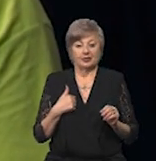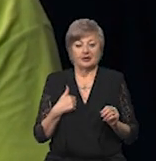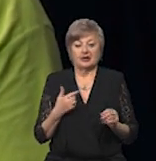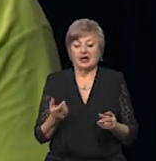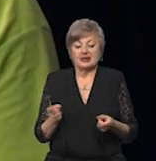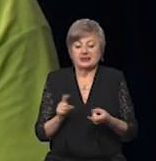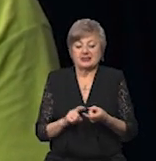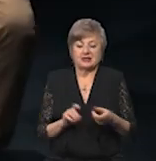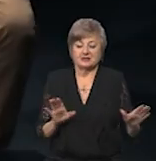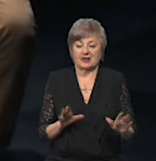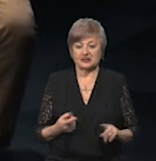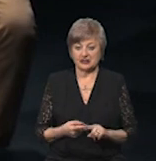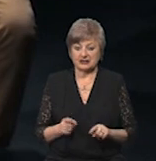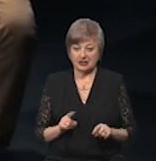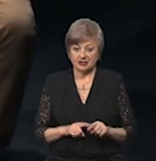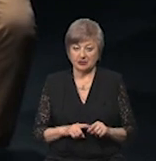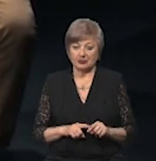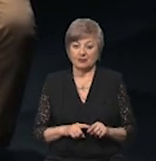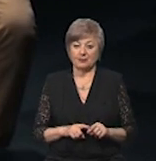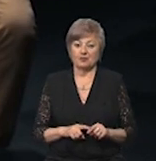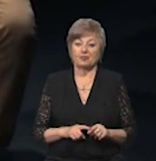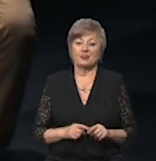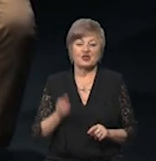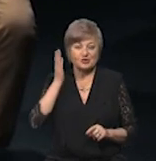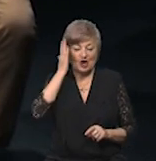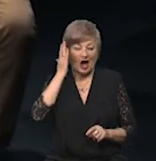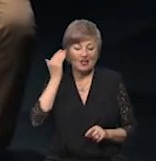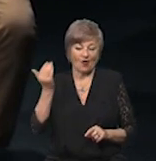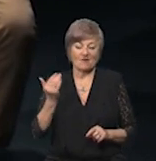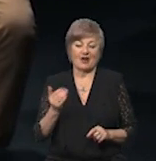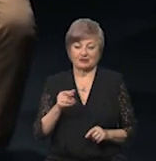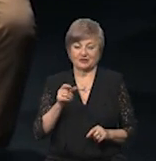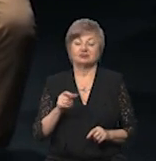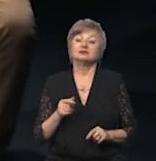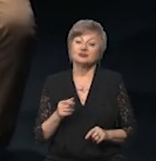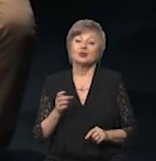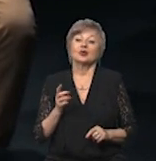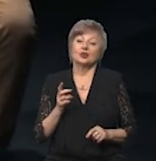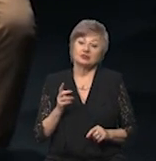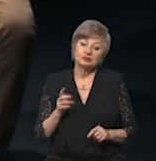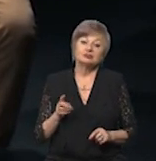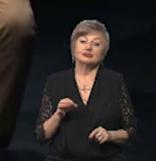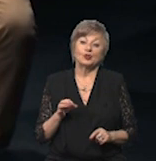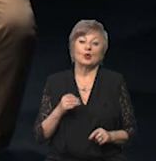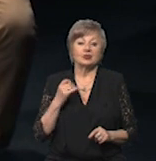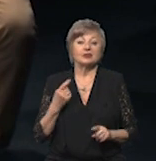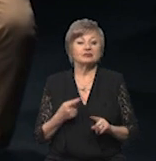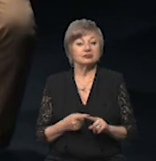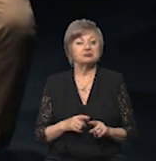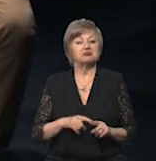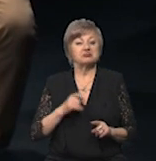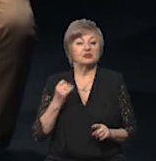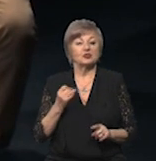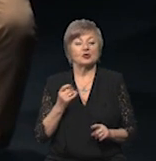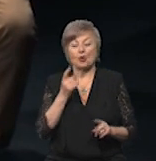став зв'язуватися з цими головами вбитих ворогів. Ну, купив репліки. Да. І ось ці репліки, вони